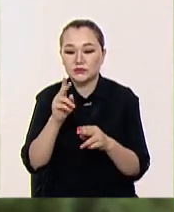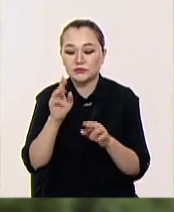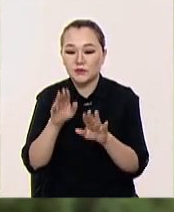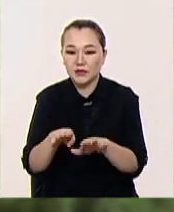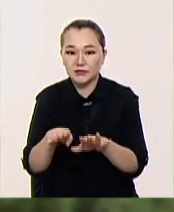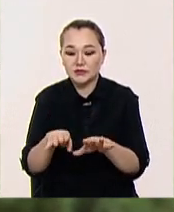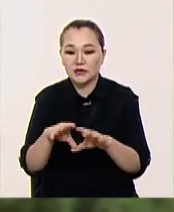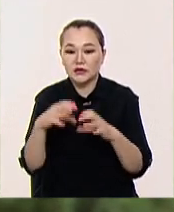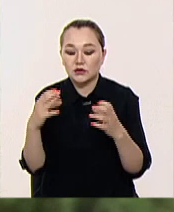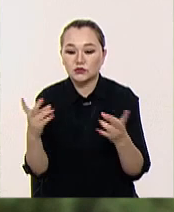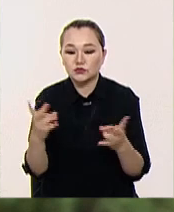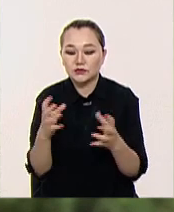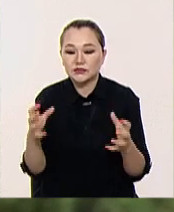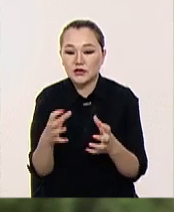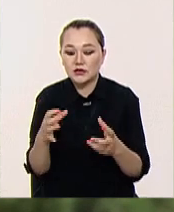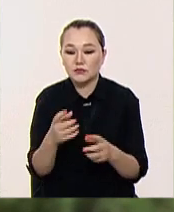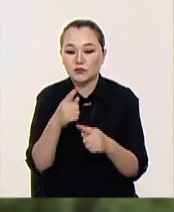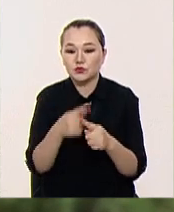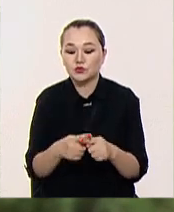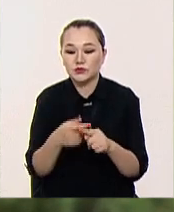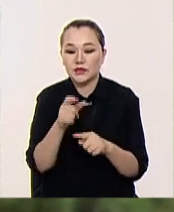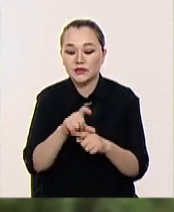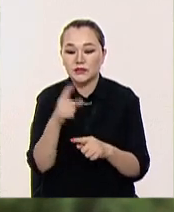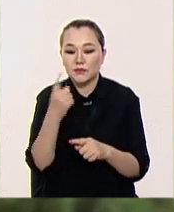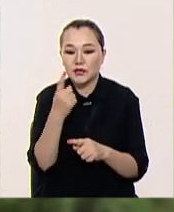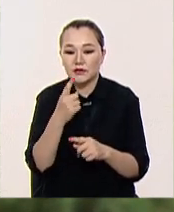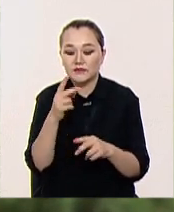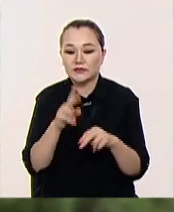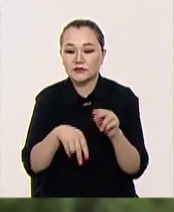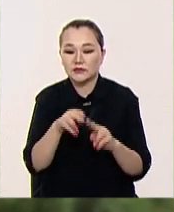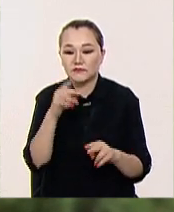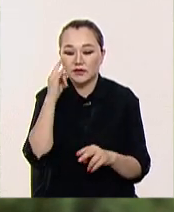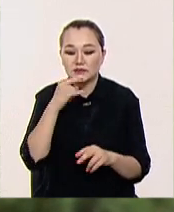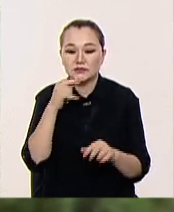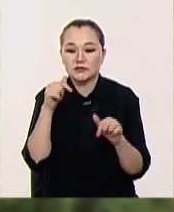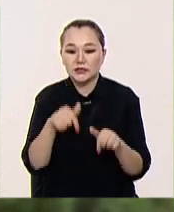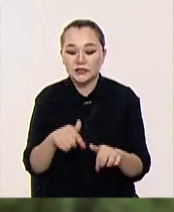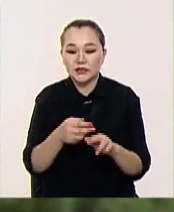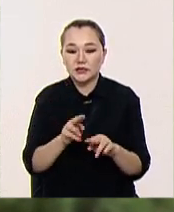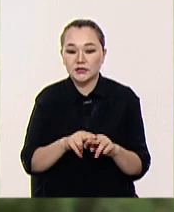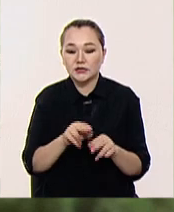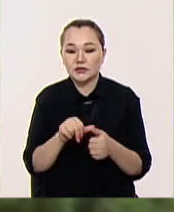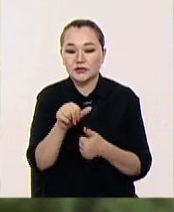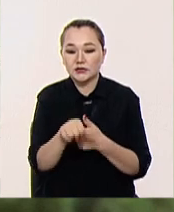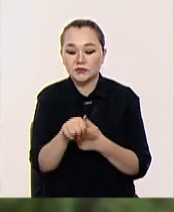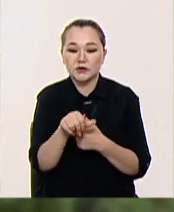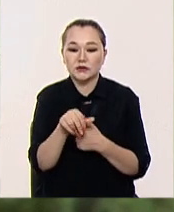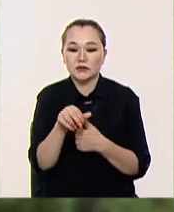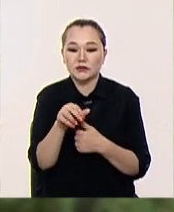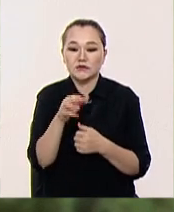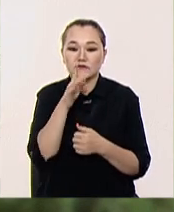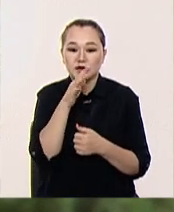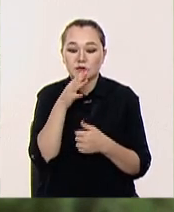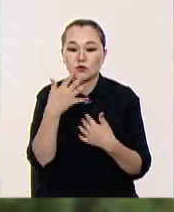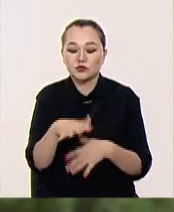точка. И его нужно сохранить. Плюс это первое построенное здание в Казахстане. Вот именно в период